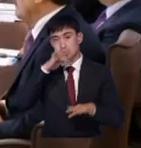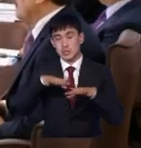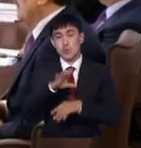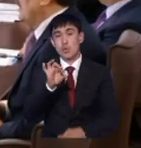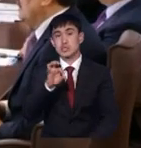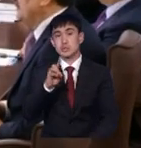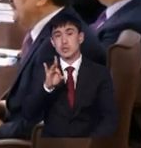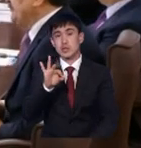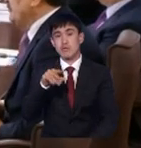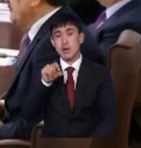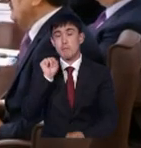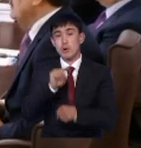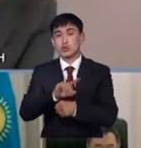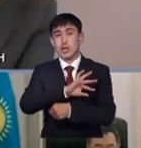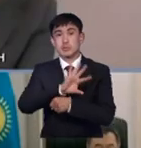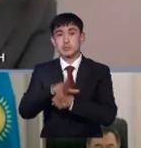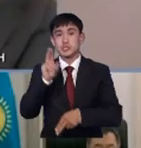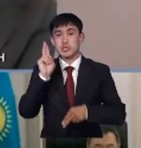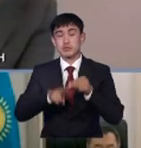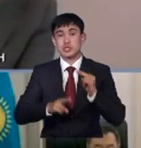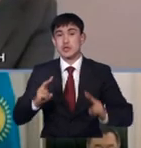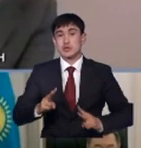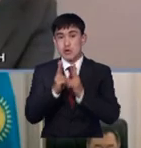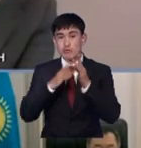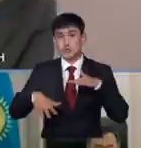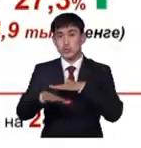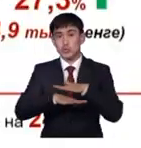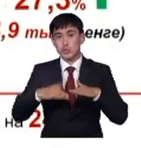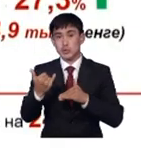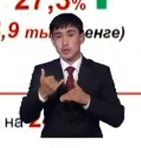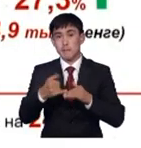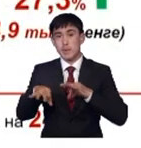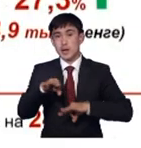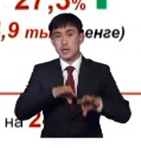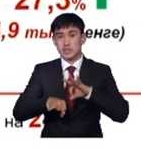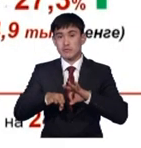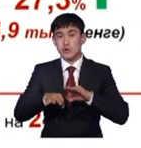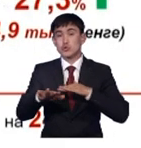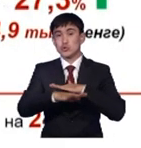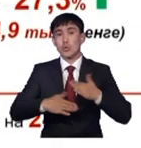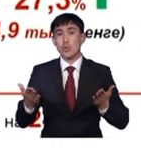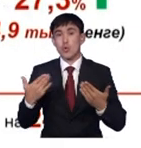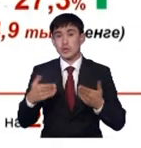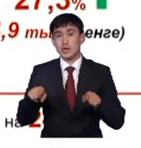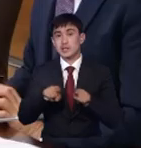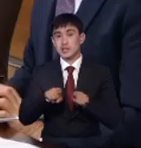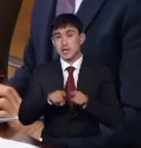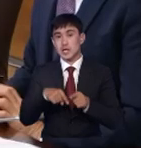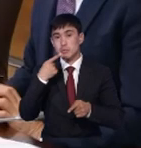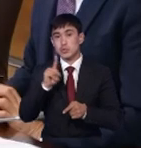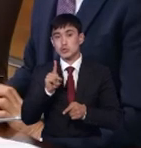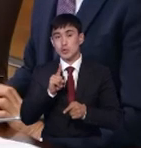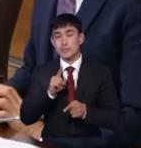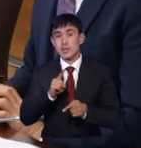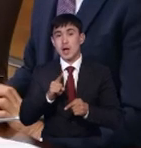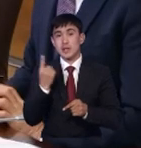страны Олжас Бектенов поручил обеспечить завершение инфраструктурных проектов в зонах отдыха. Также он отметил,